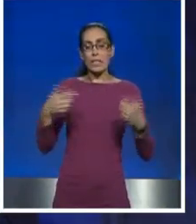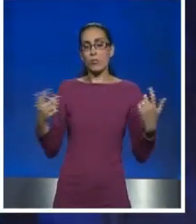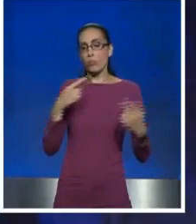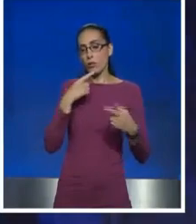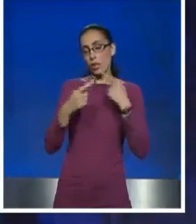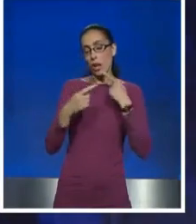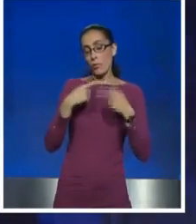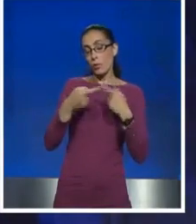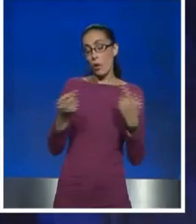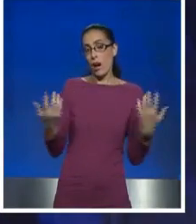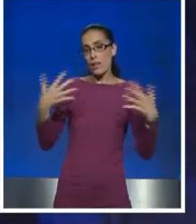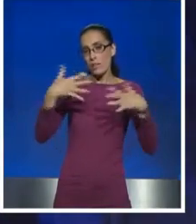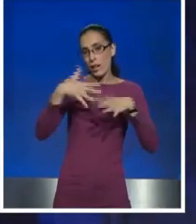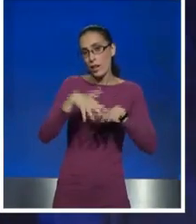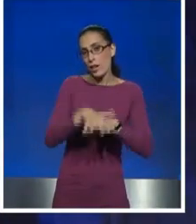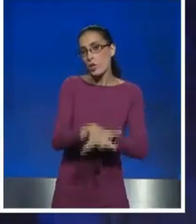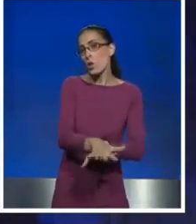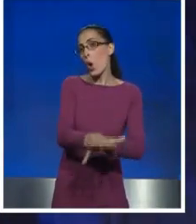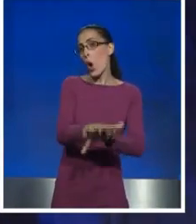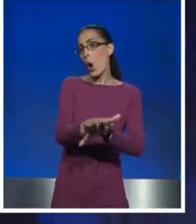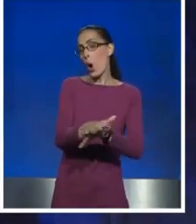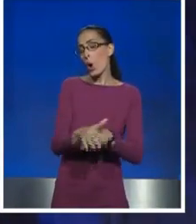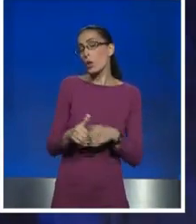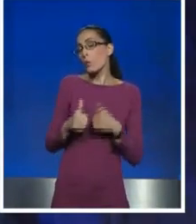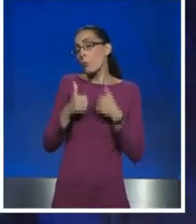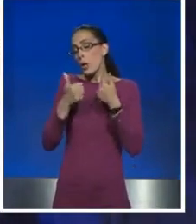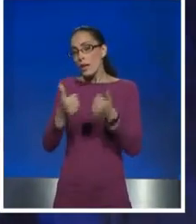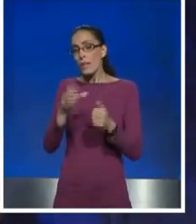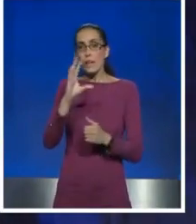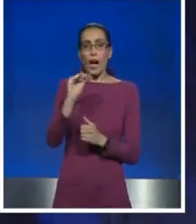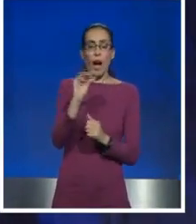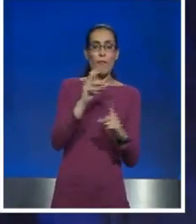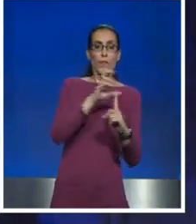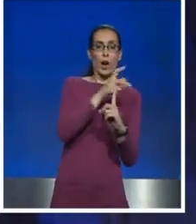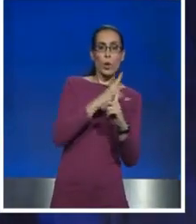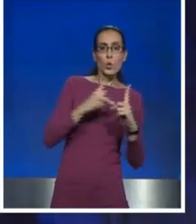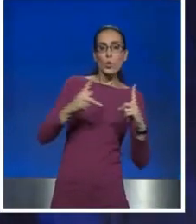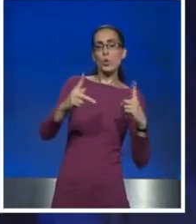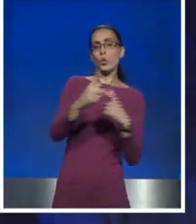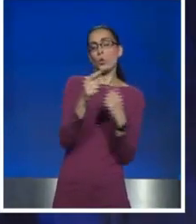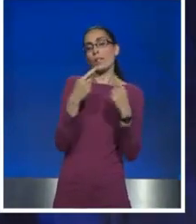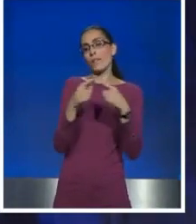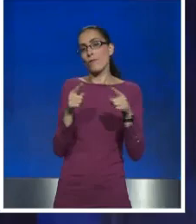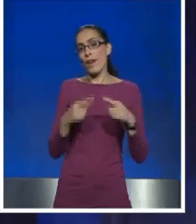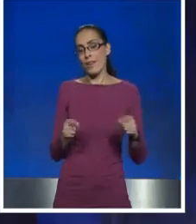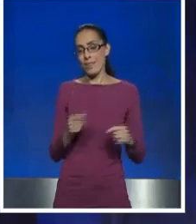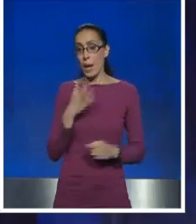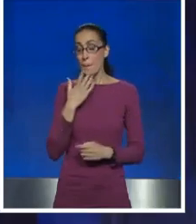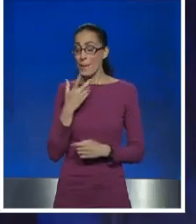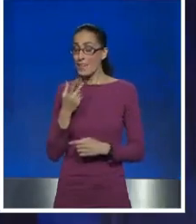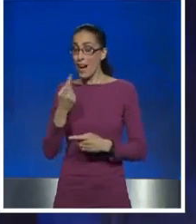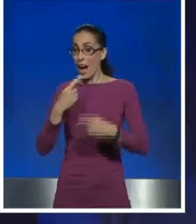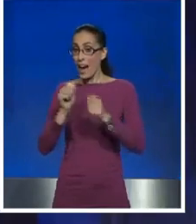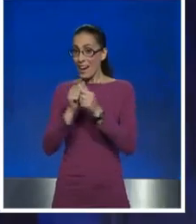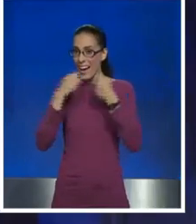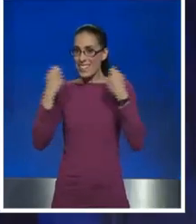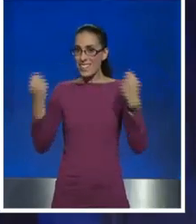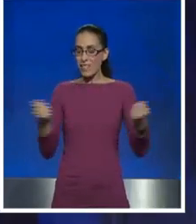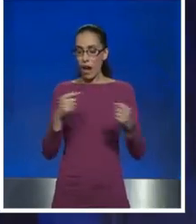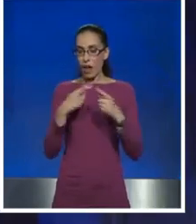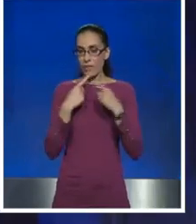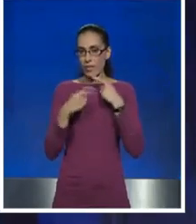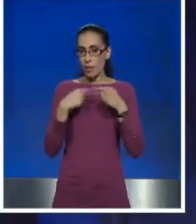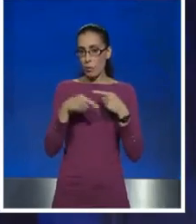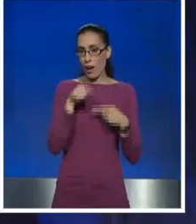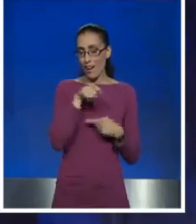ta' kemm sabiħa il-multikulturalizmu, dawn kollet jieħdu l-flus mill-EU. U aħna l-hekk irridu